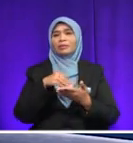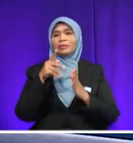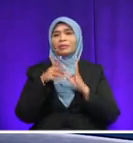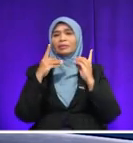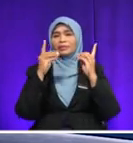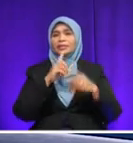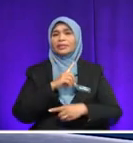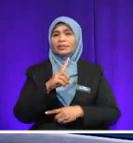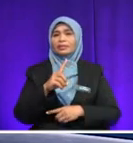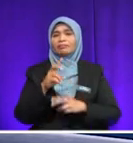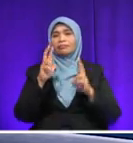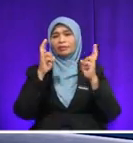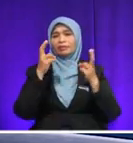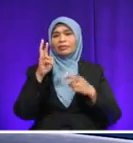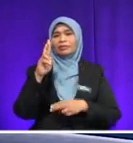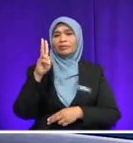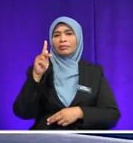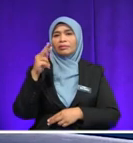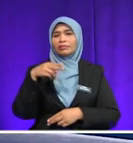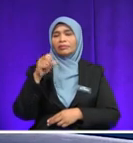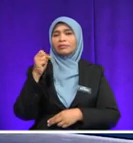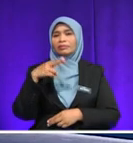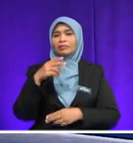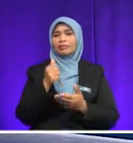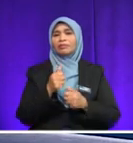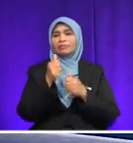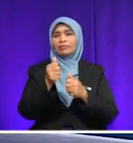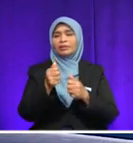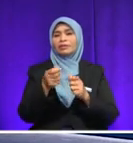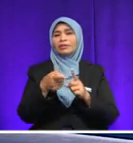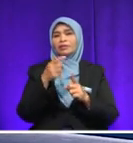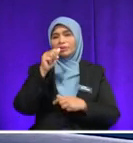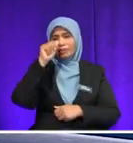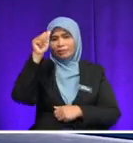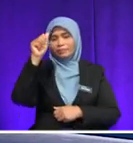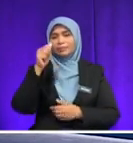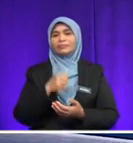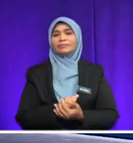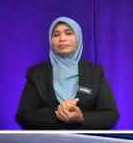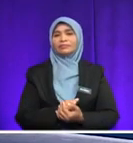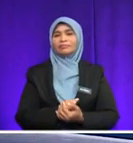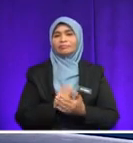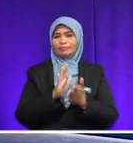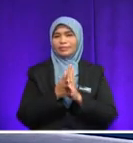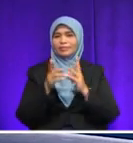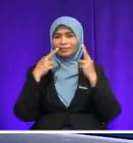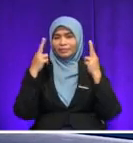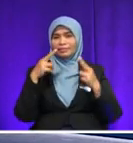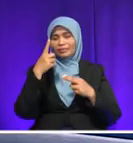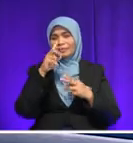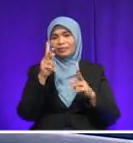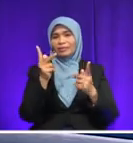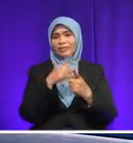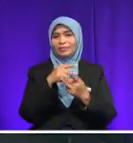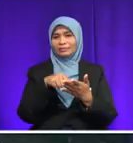tajuknya huruf sah daripada Anugerah daripada Allah Subhanahu Wa Ta'ala jadi Ustadz untuk segmen kali ini